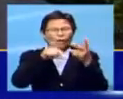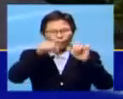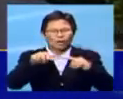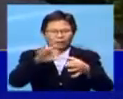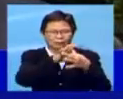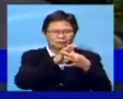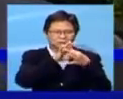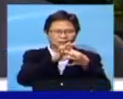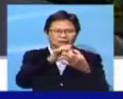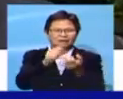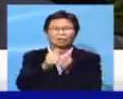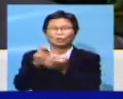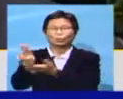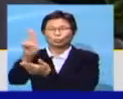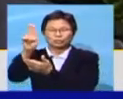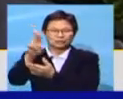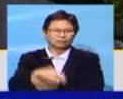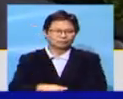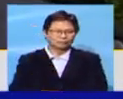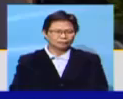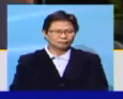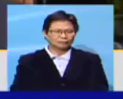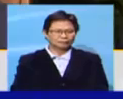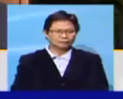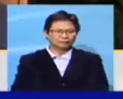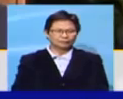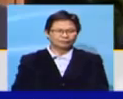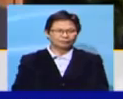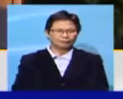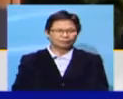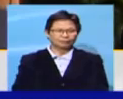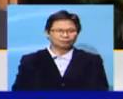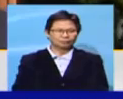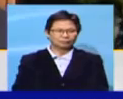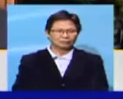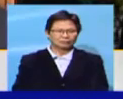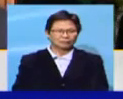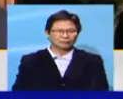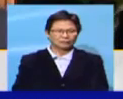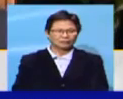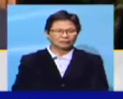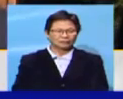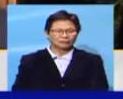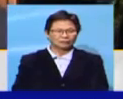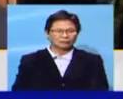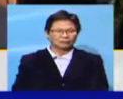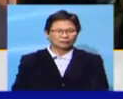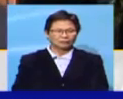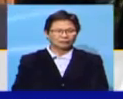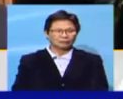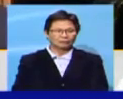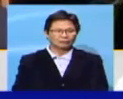untuk Malaysia Danuk tengok devment untuk